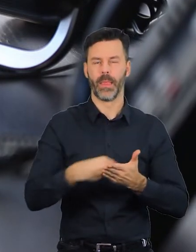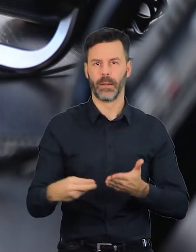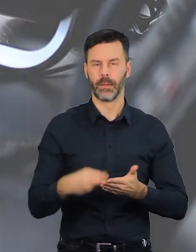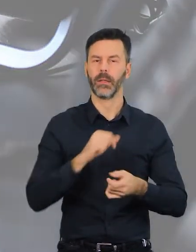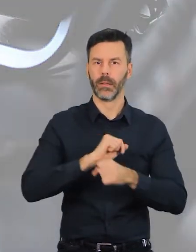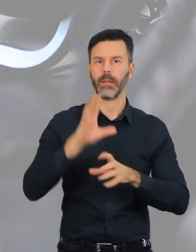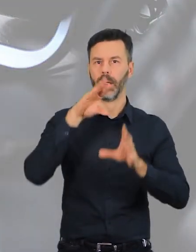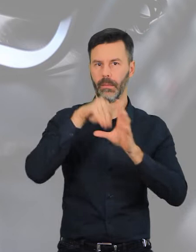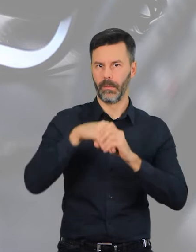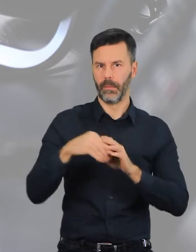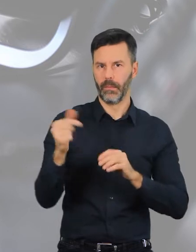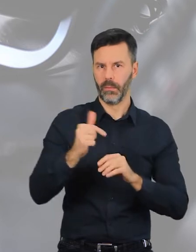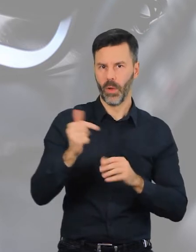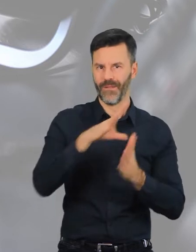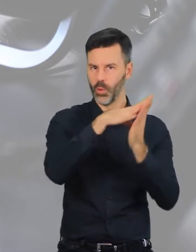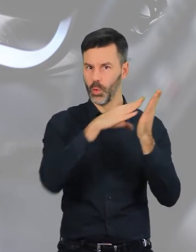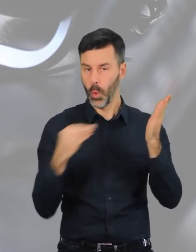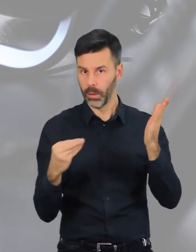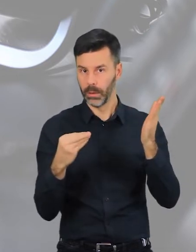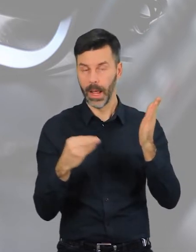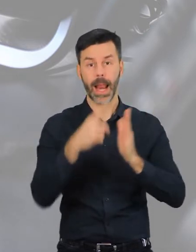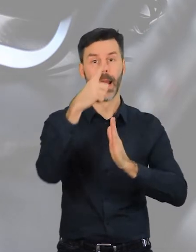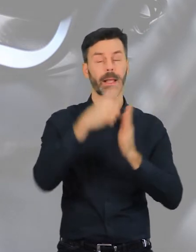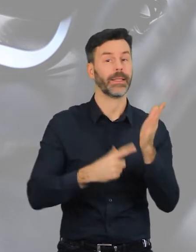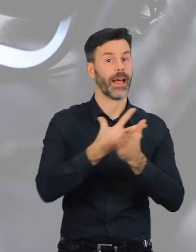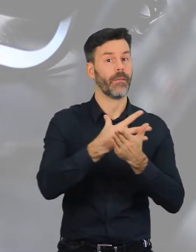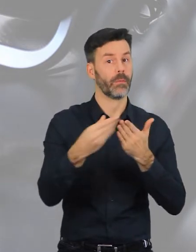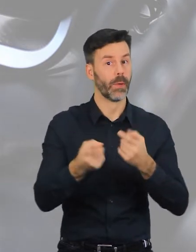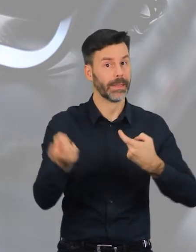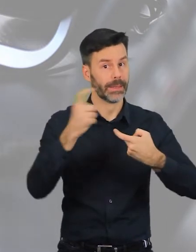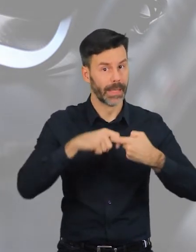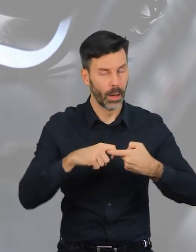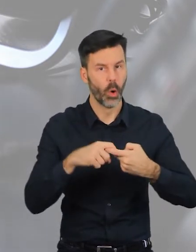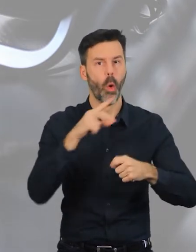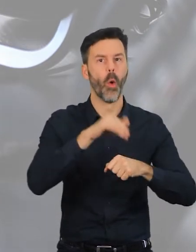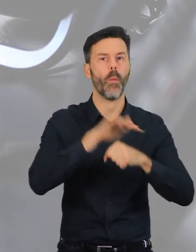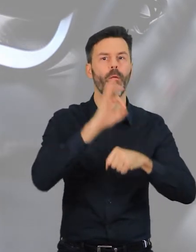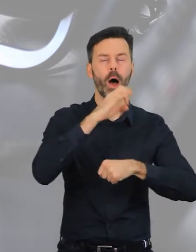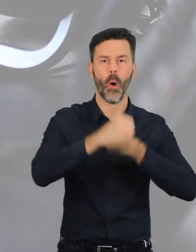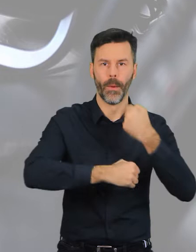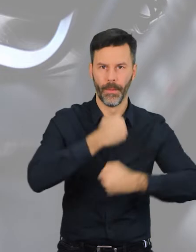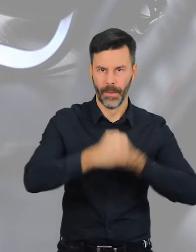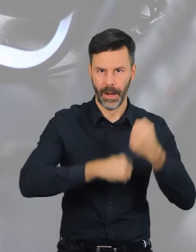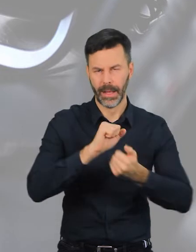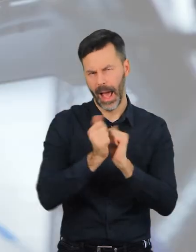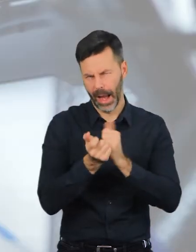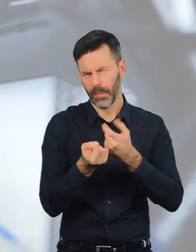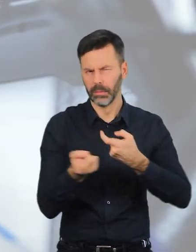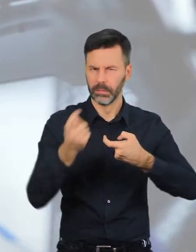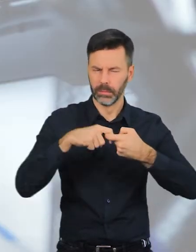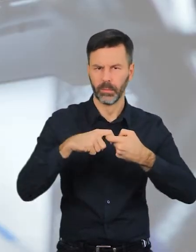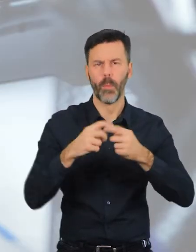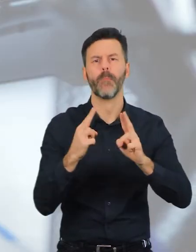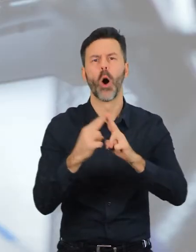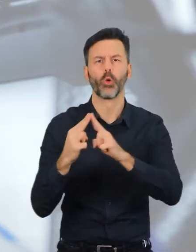COP wzorem. Do listy płac koniecznie załącz umowy o pracę oraz ewentualne aneksy i porozumienia zawarte z